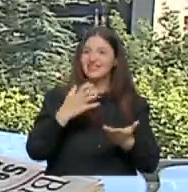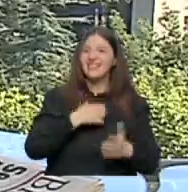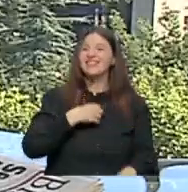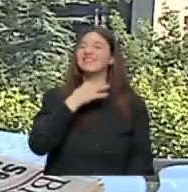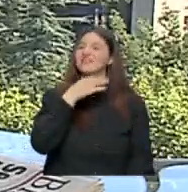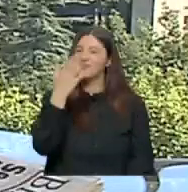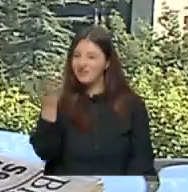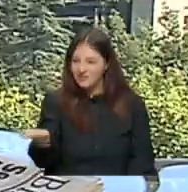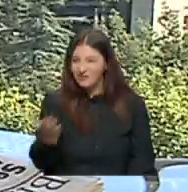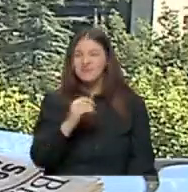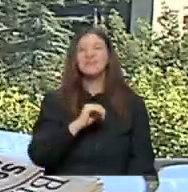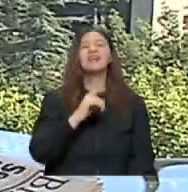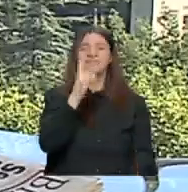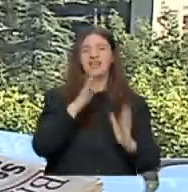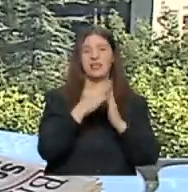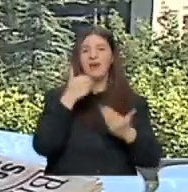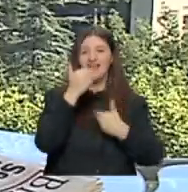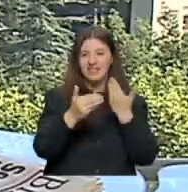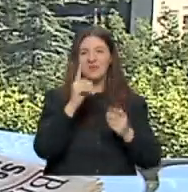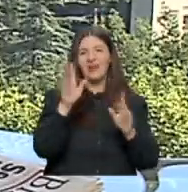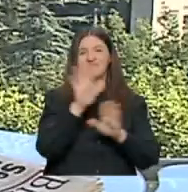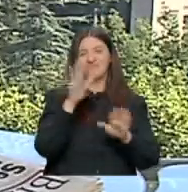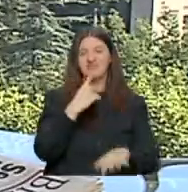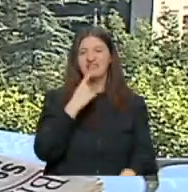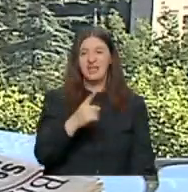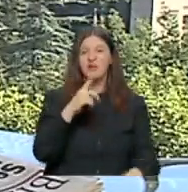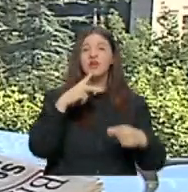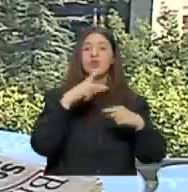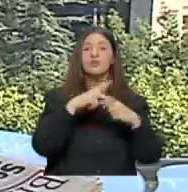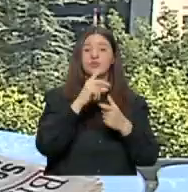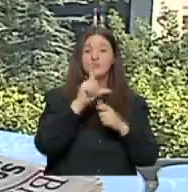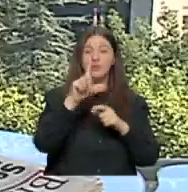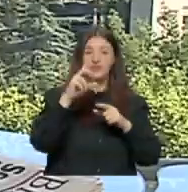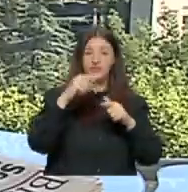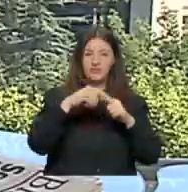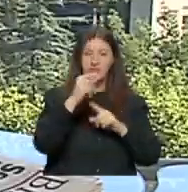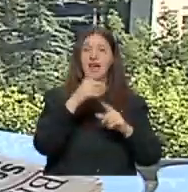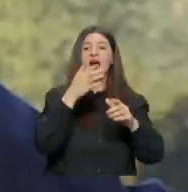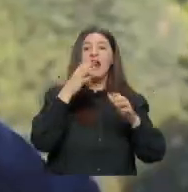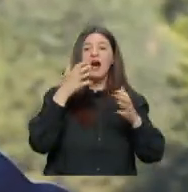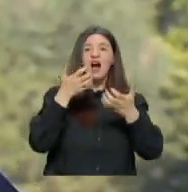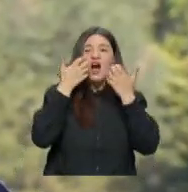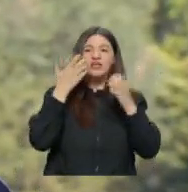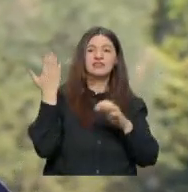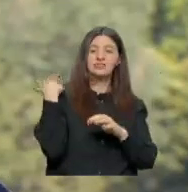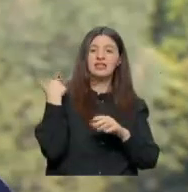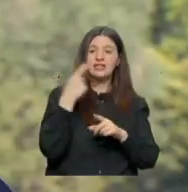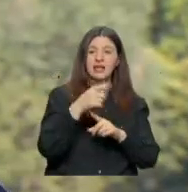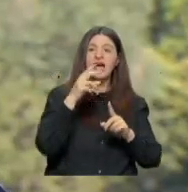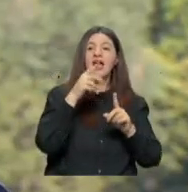de teşekkür ediyorum. Bir kitap göstereyim de öyle vedalaşalım. Zülfü Livaneli, Kaplan'ın Sırtında, İstibdat